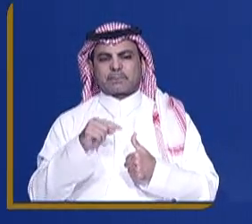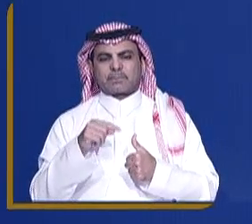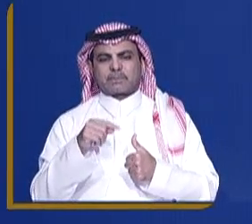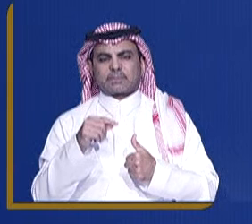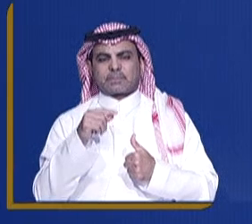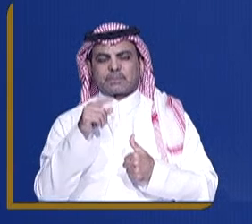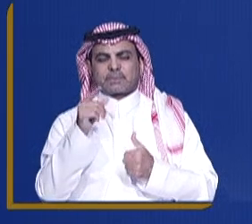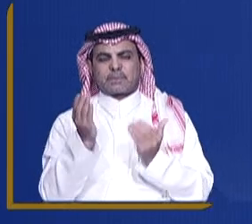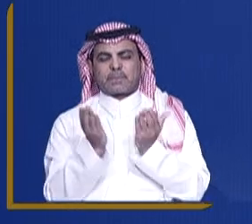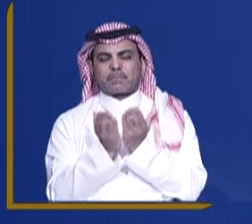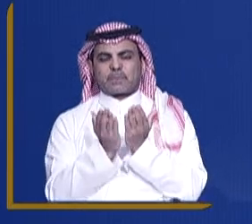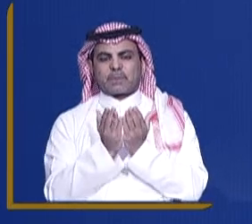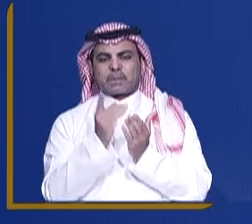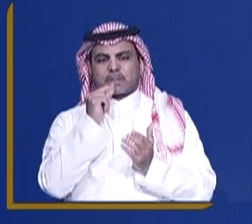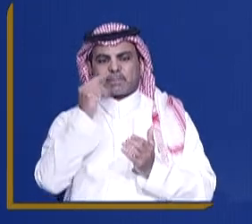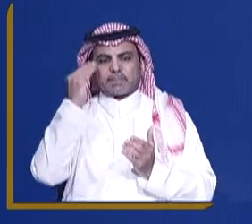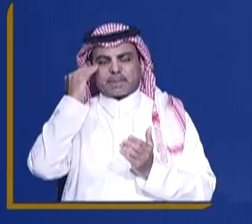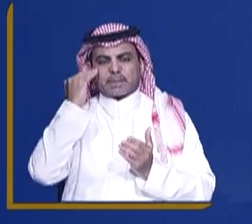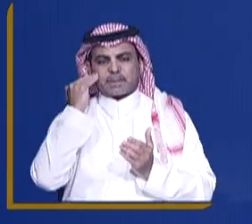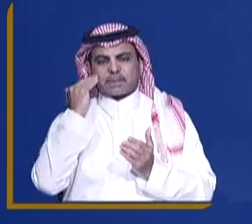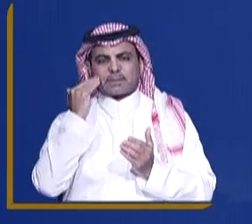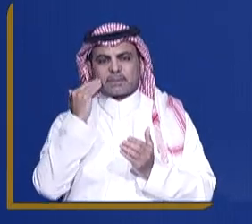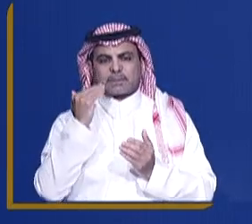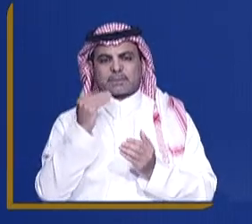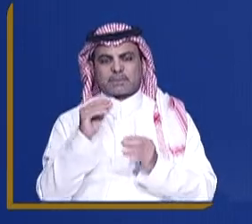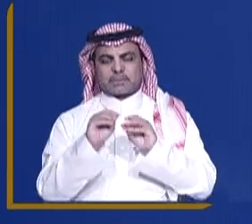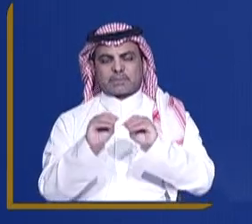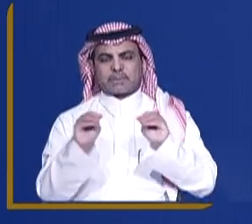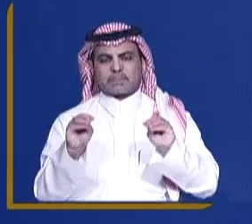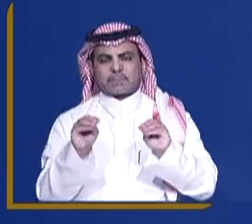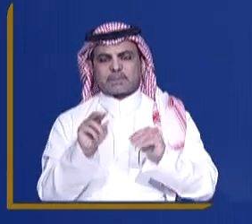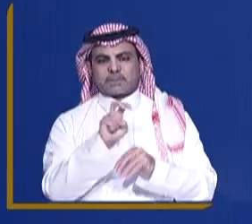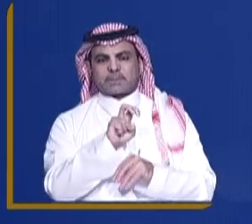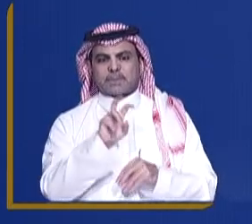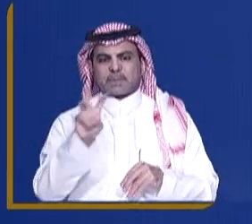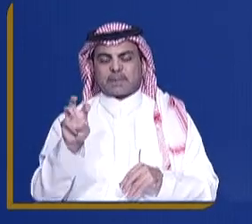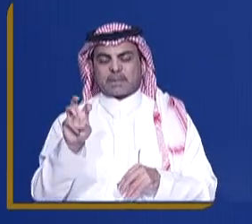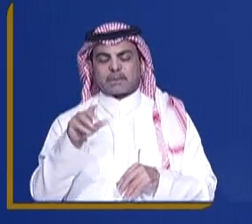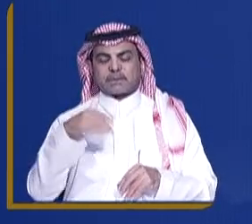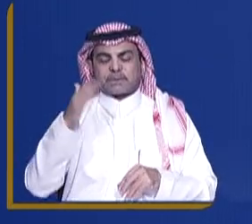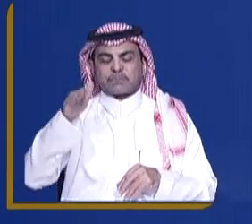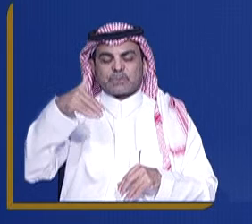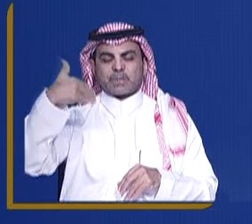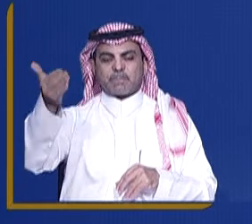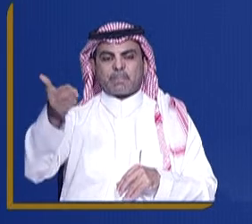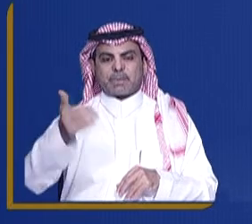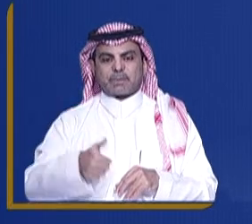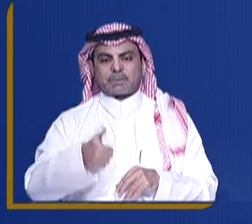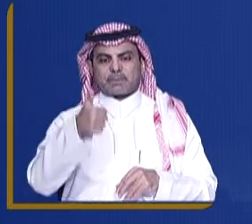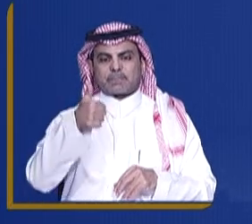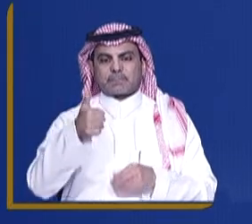لأبنائي وبناتي الطلبة، أقول لهم رؤية سيدي ولي العهد هي